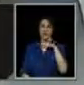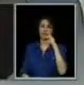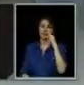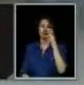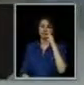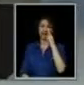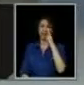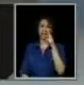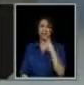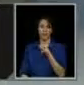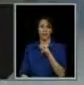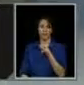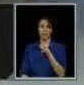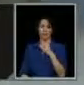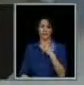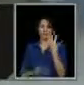גם מה